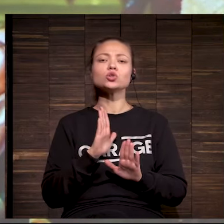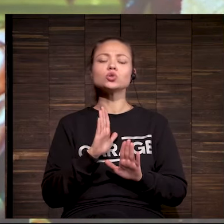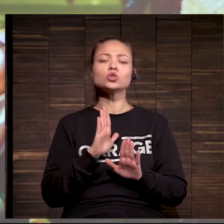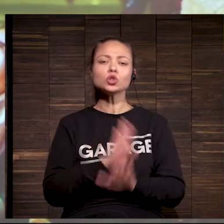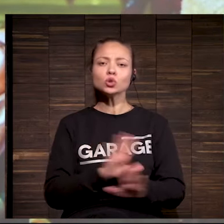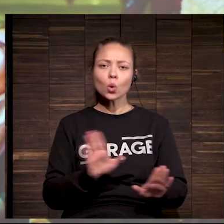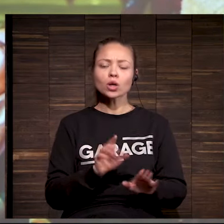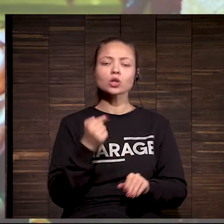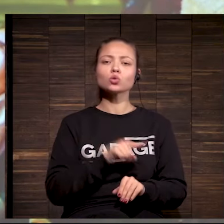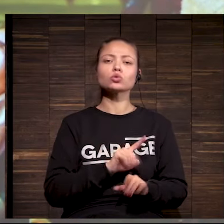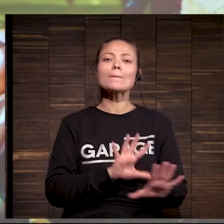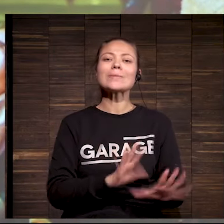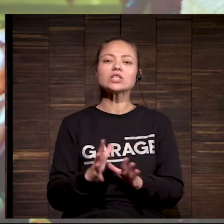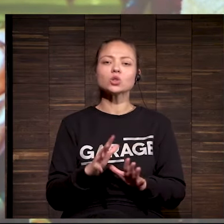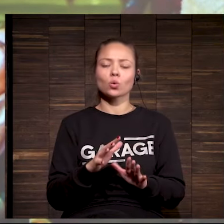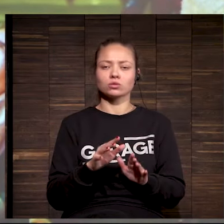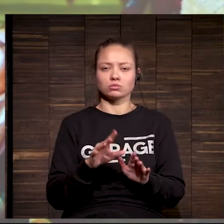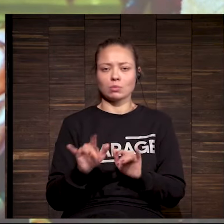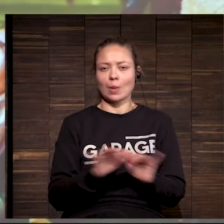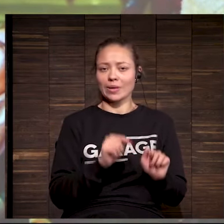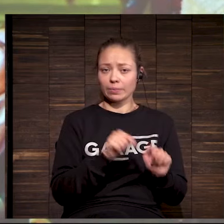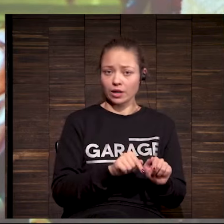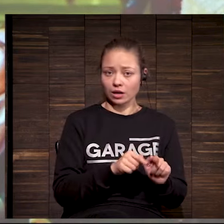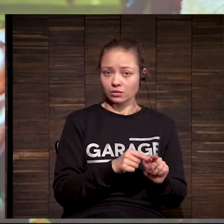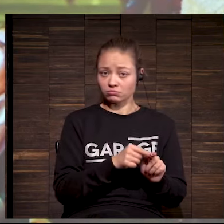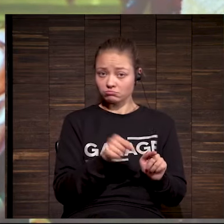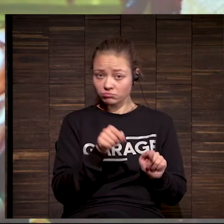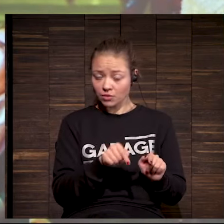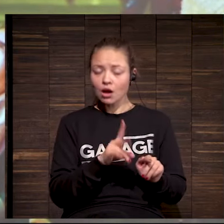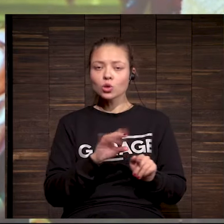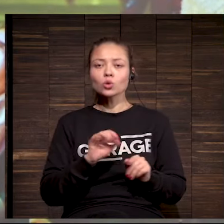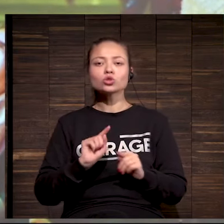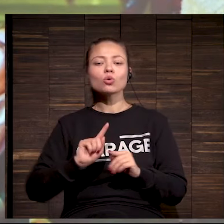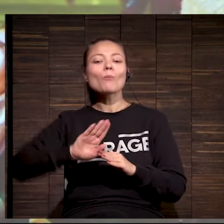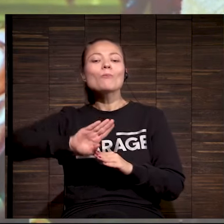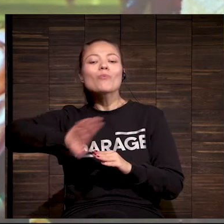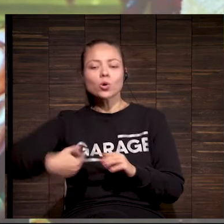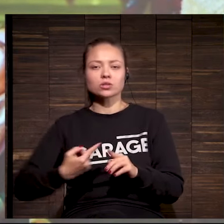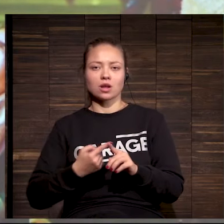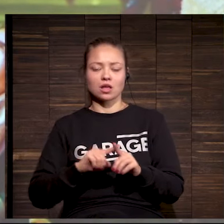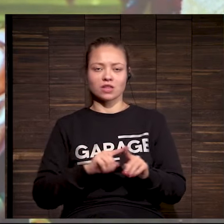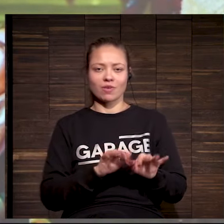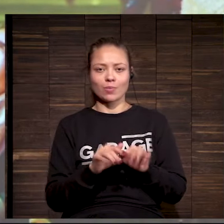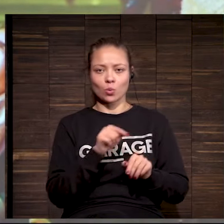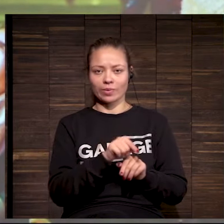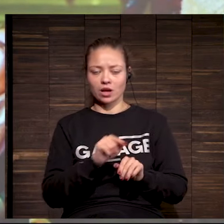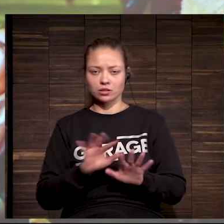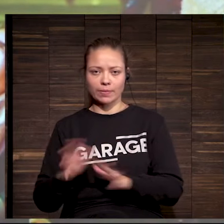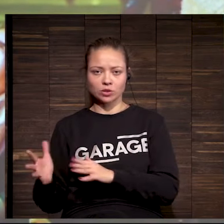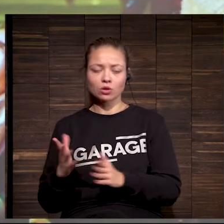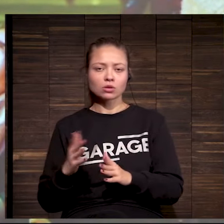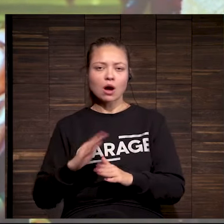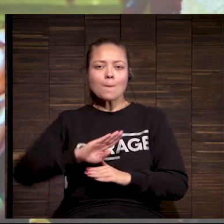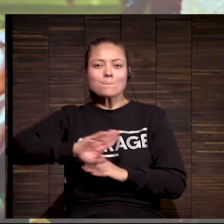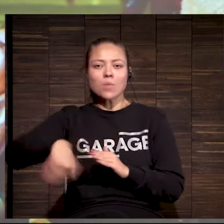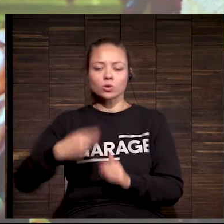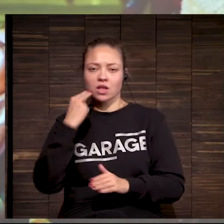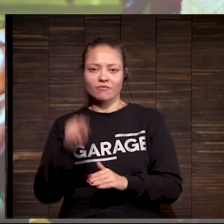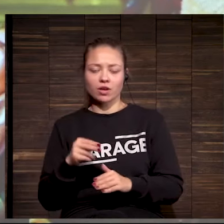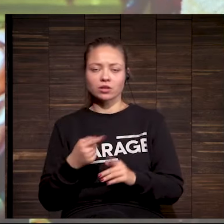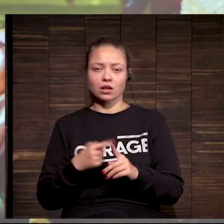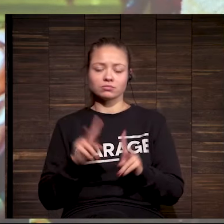происходят мероприятия а это что-то следует за этим мероприятиям какой-то пост эффект еще иногда